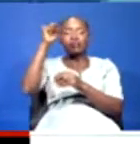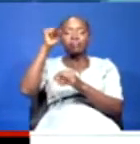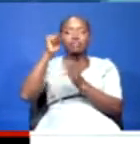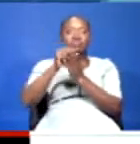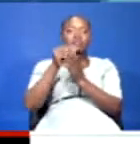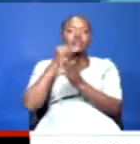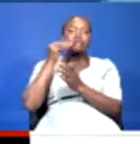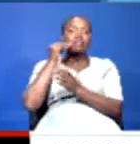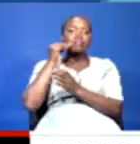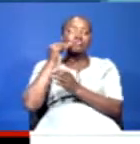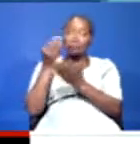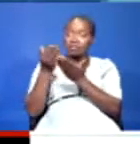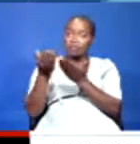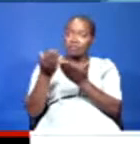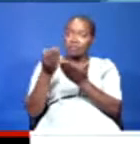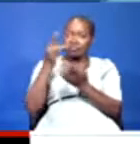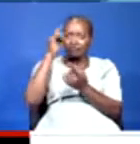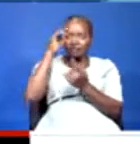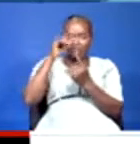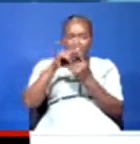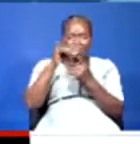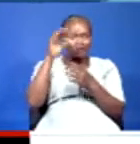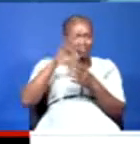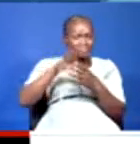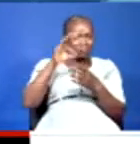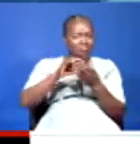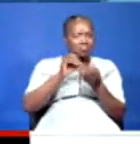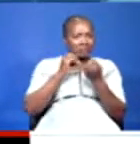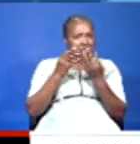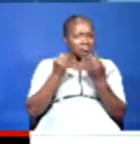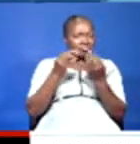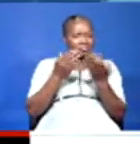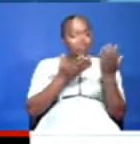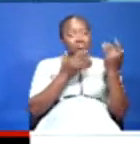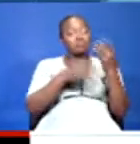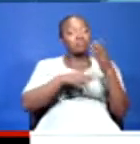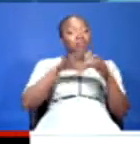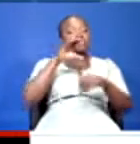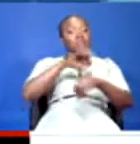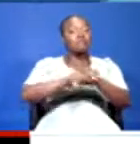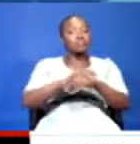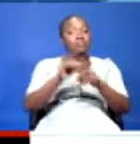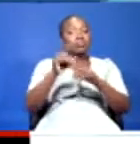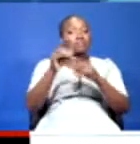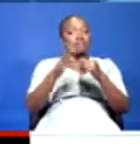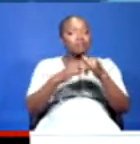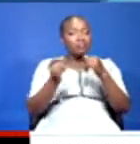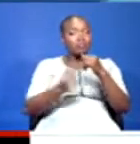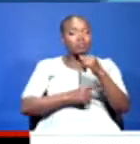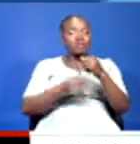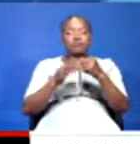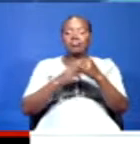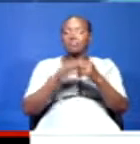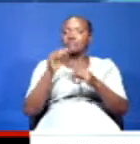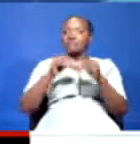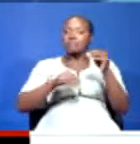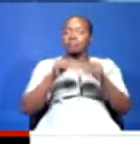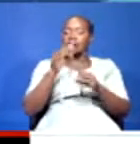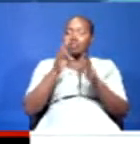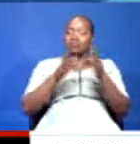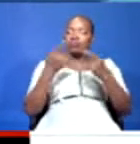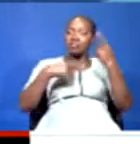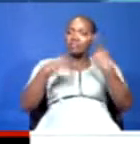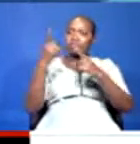siasa, ambapo ananuia kujizolea kura nyingi katika uchaguzi mkuu wa Agosti tarehe 9. Odinga alisema iwapo atachaguliwa kuwa